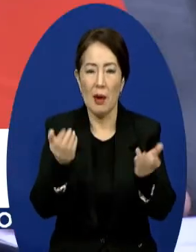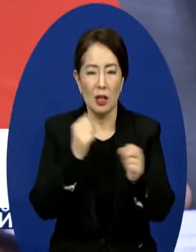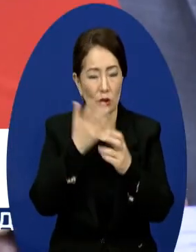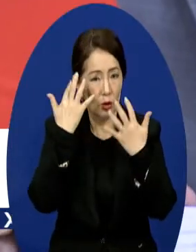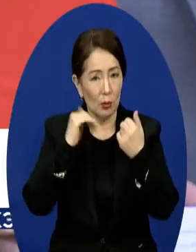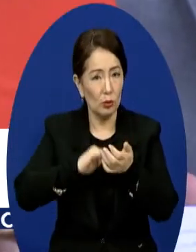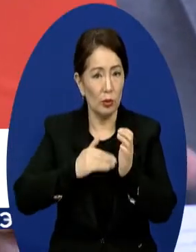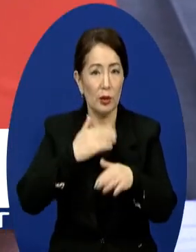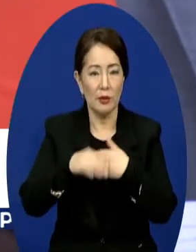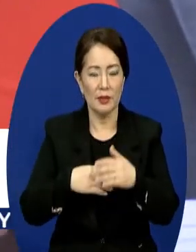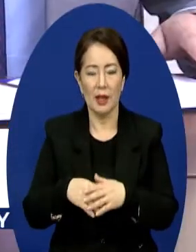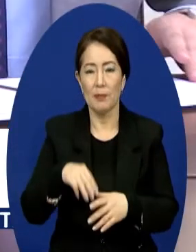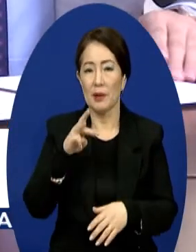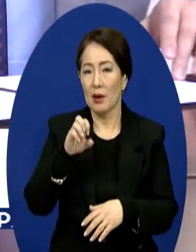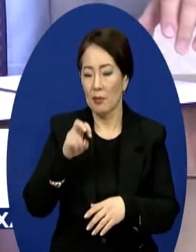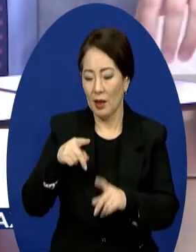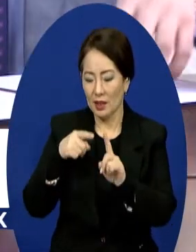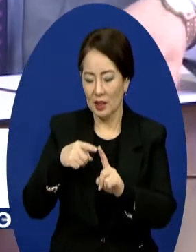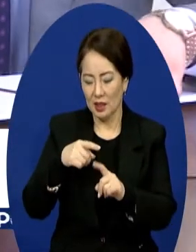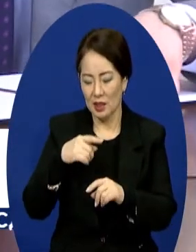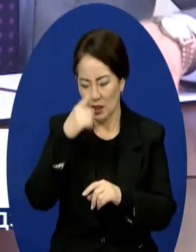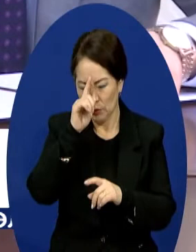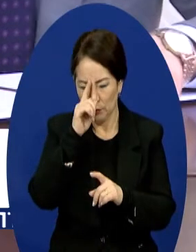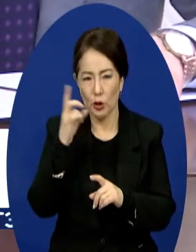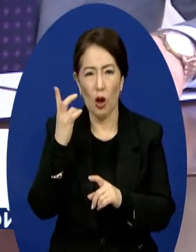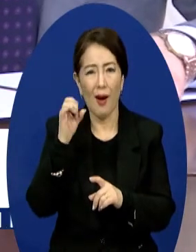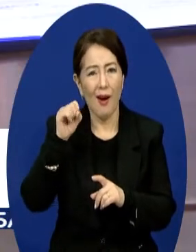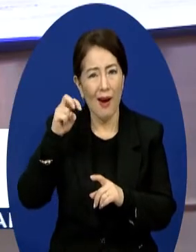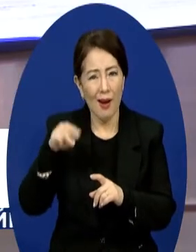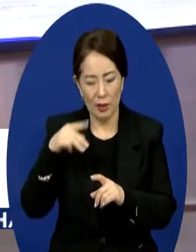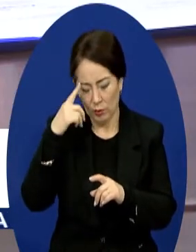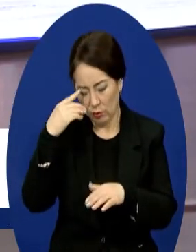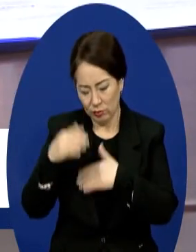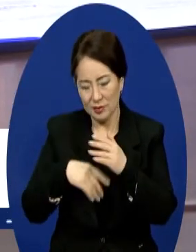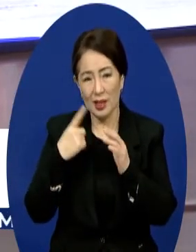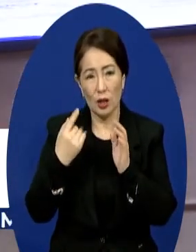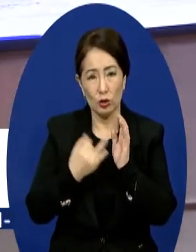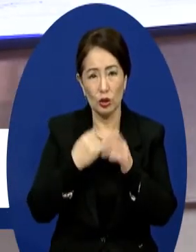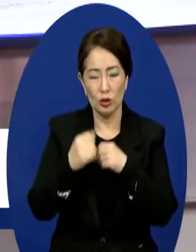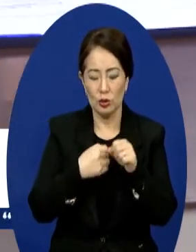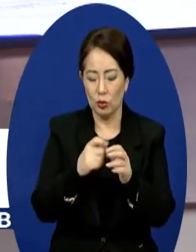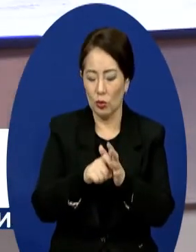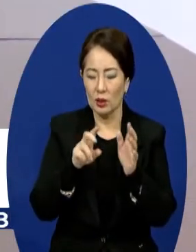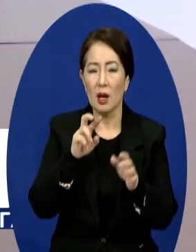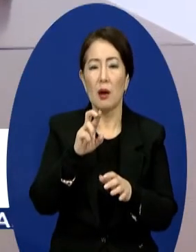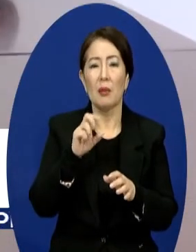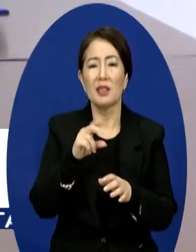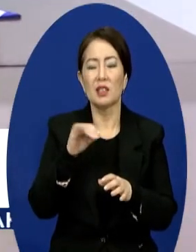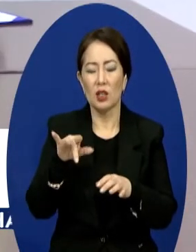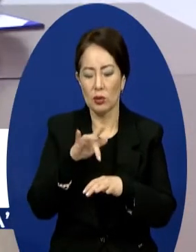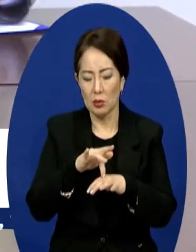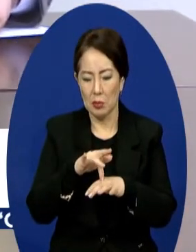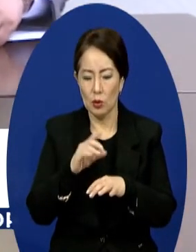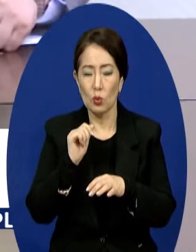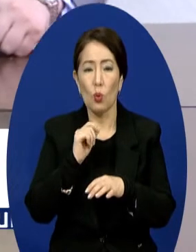байгаа. Малын эрүүл мэнд дагаалт төсөлд Монголд хэрэгжсэн 17 жилийн хугацаанд бэлчээрийн төлөв байдлын мониторингийн үндэсний санг бий болгохын